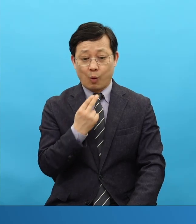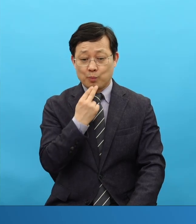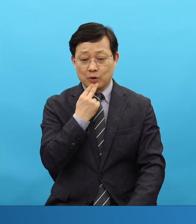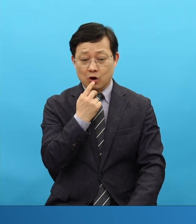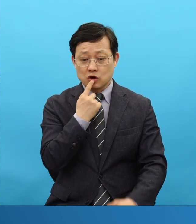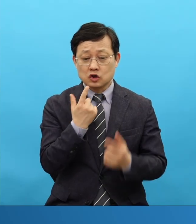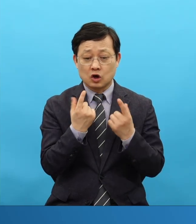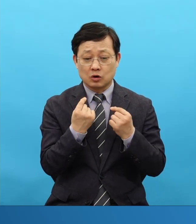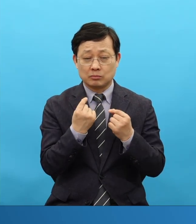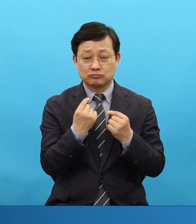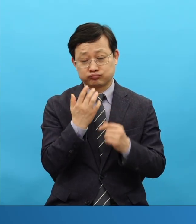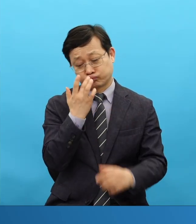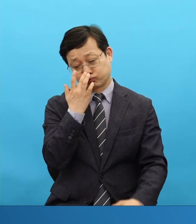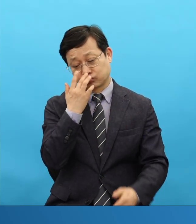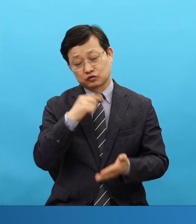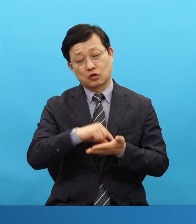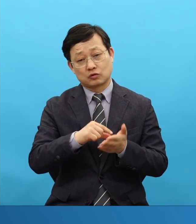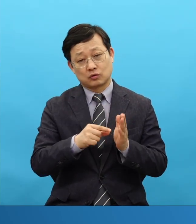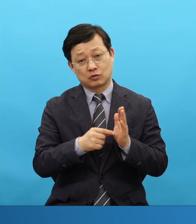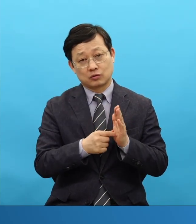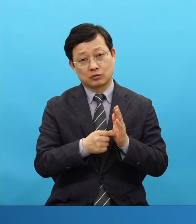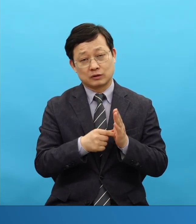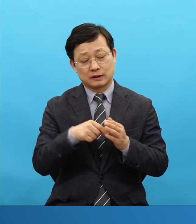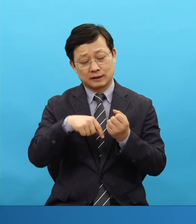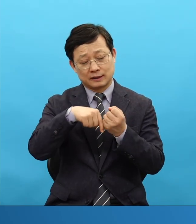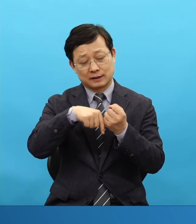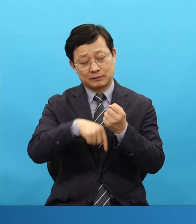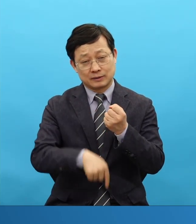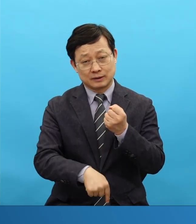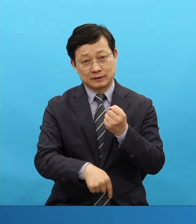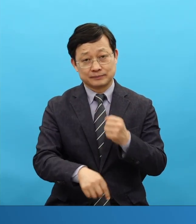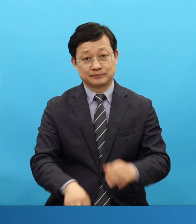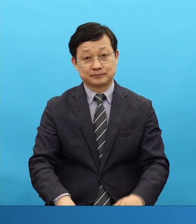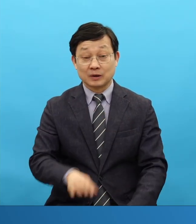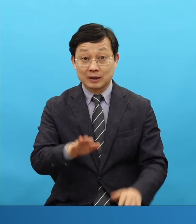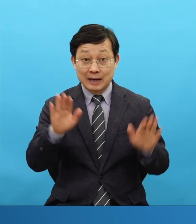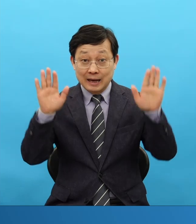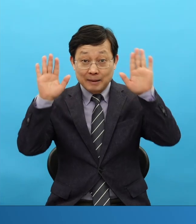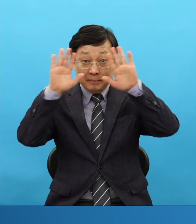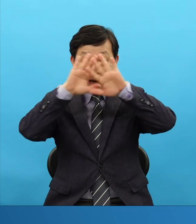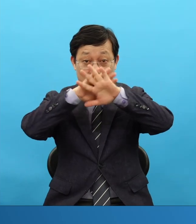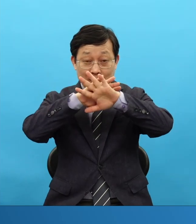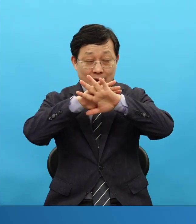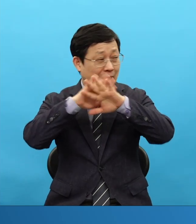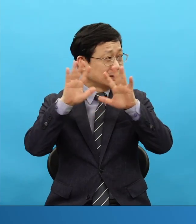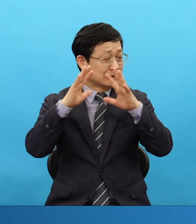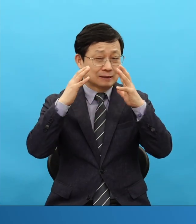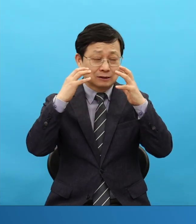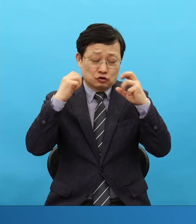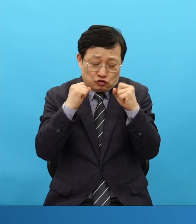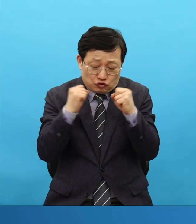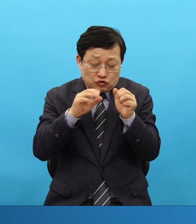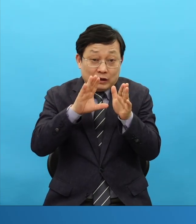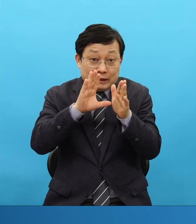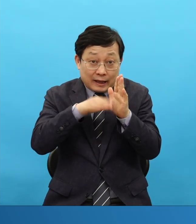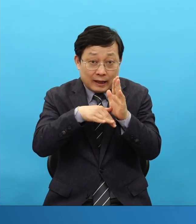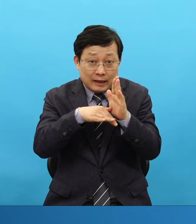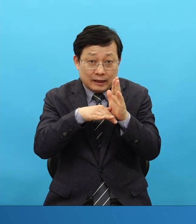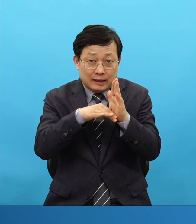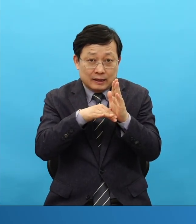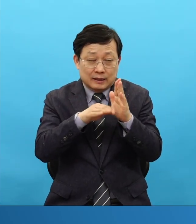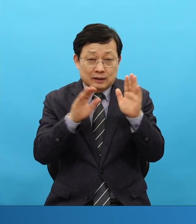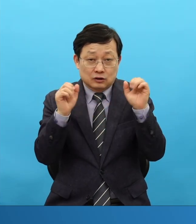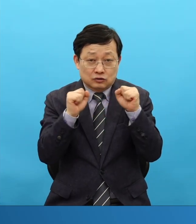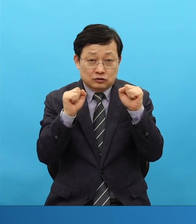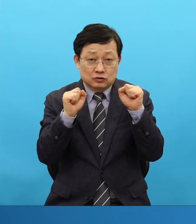breathing. 이제 그 겨울잠 자는 동물들이 가만히 있잖아요. 그래서 숨 쉬고 있습니다. And in the winter, there are